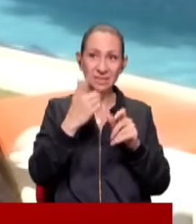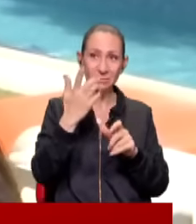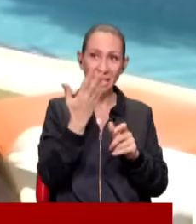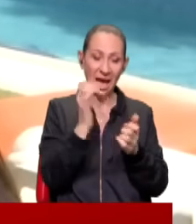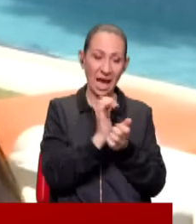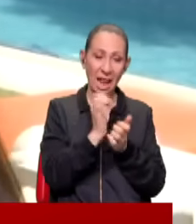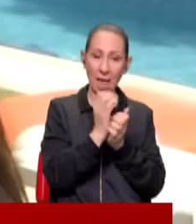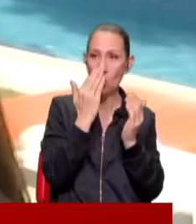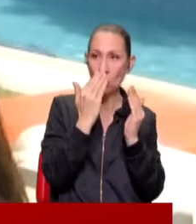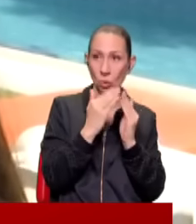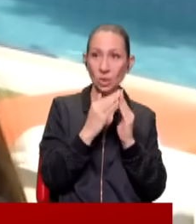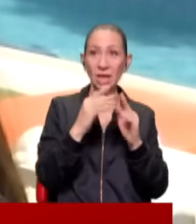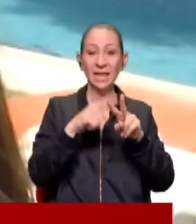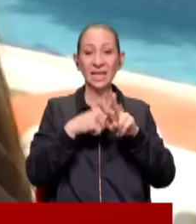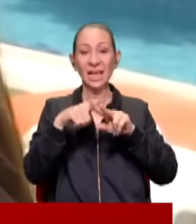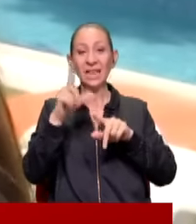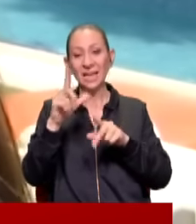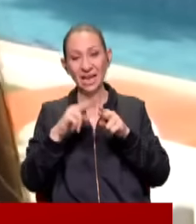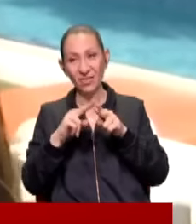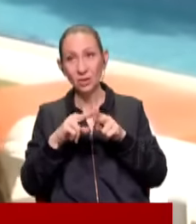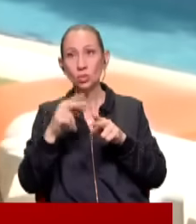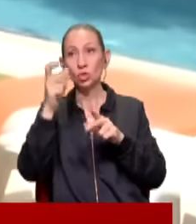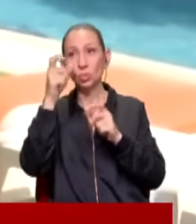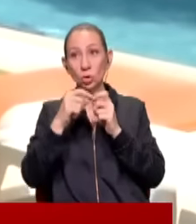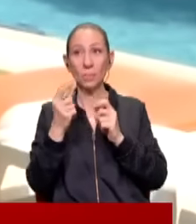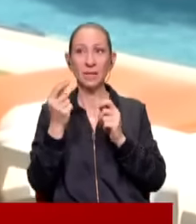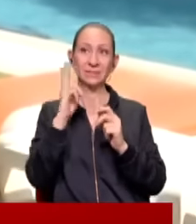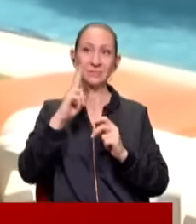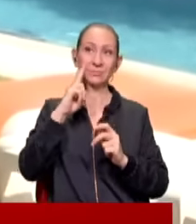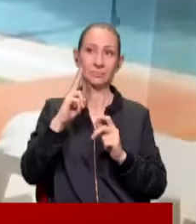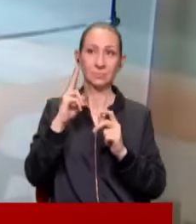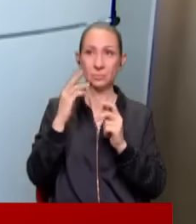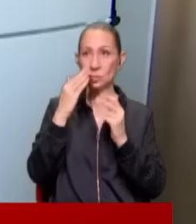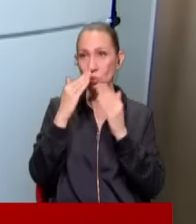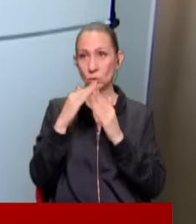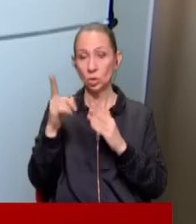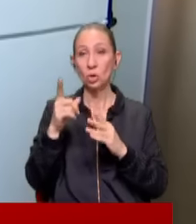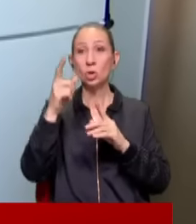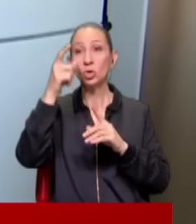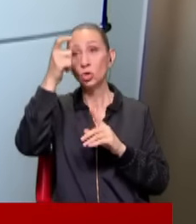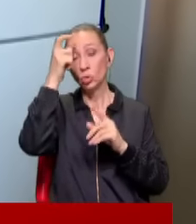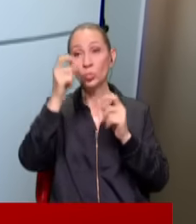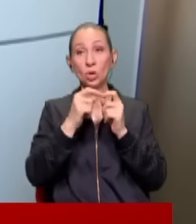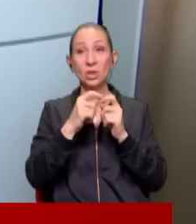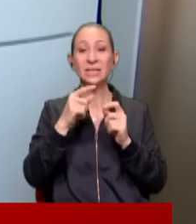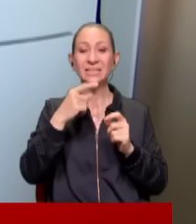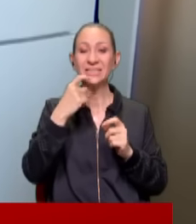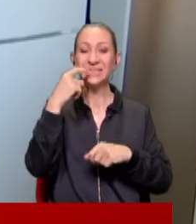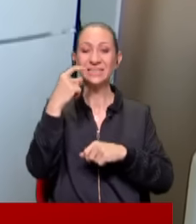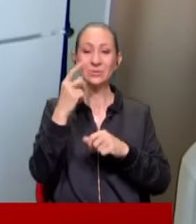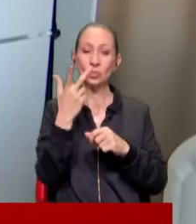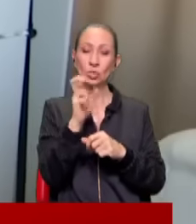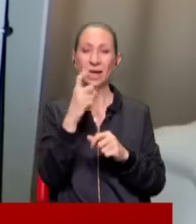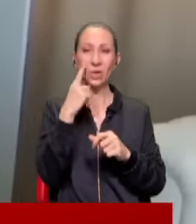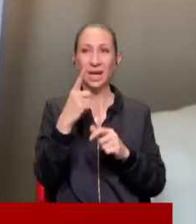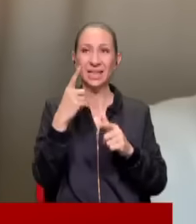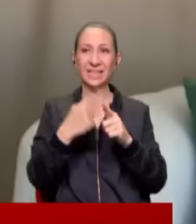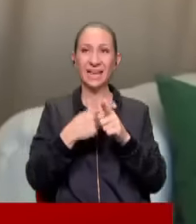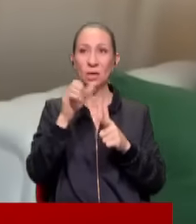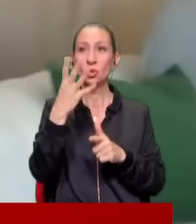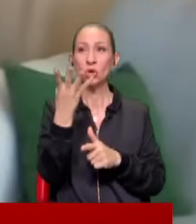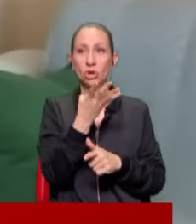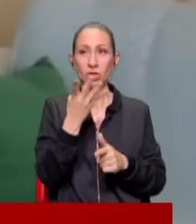daha ailelere hitap eder. Yalıkavak, Türkbükü bölgesi biraz daha üst kısmı hitap eder. Türkbükü'nde sezonluk kiralık dairelerden birindeyiz.